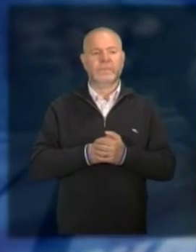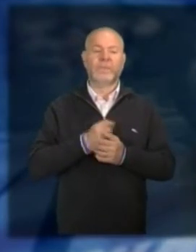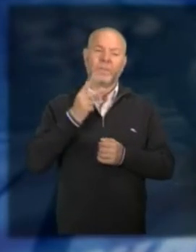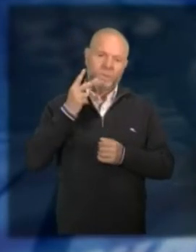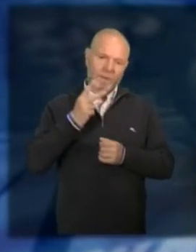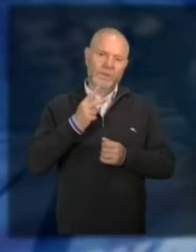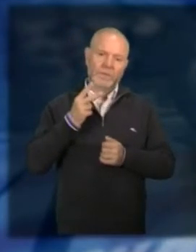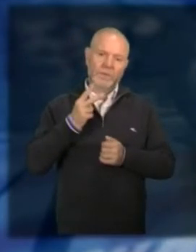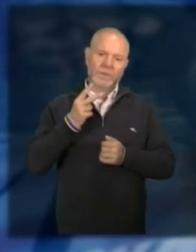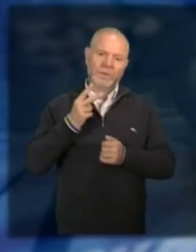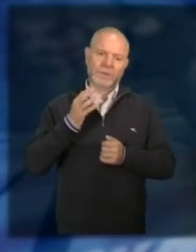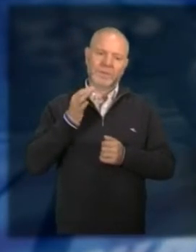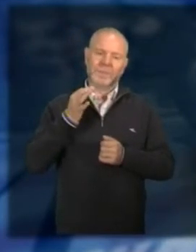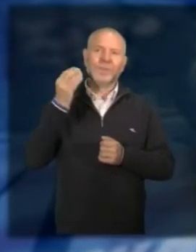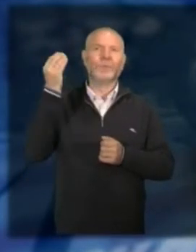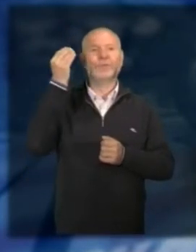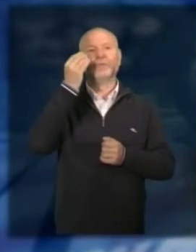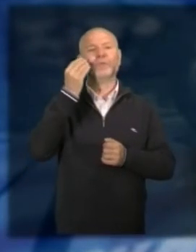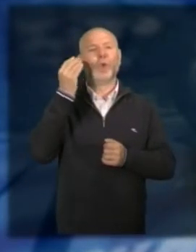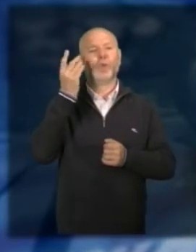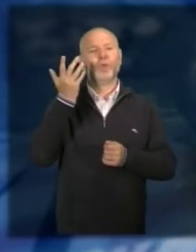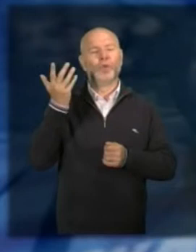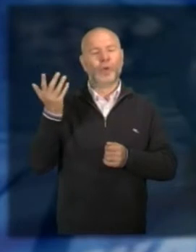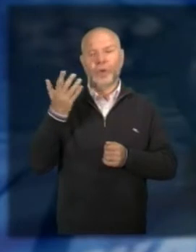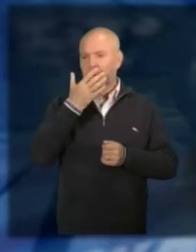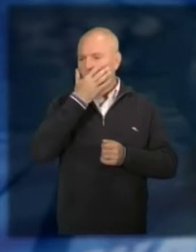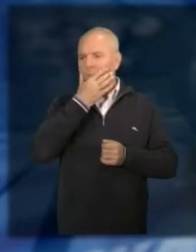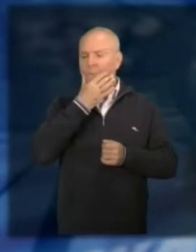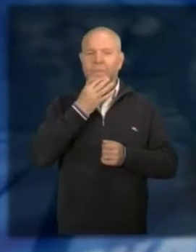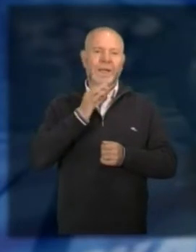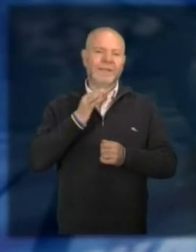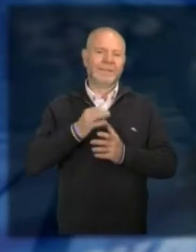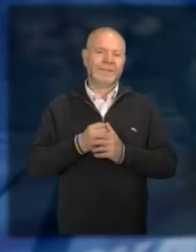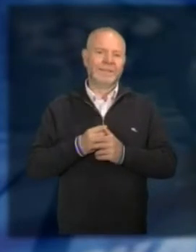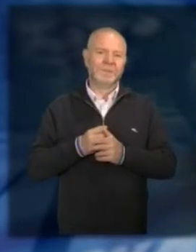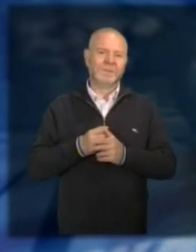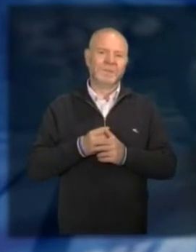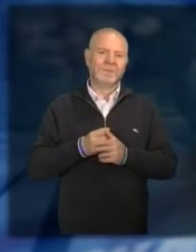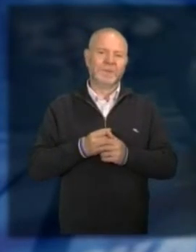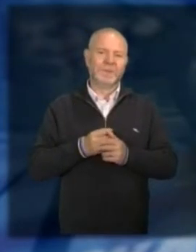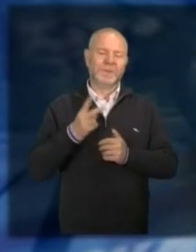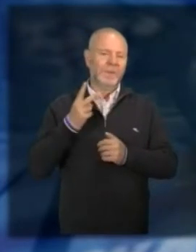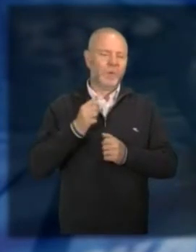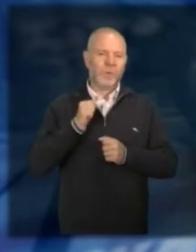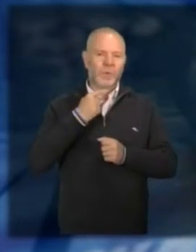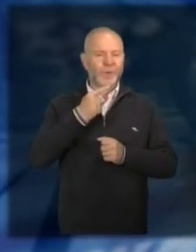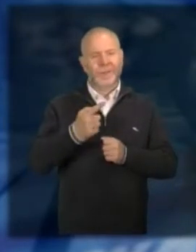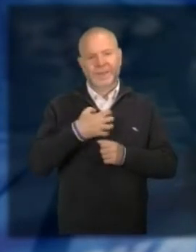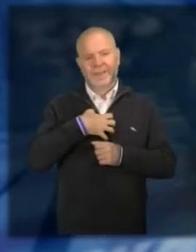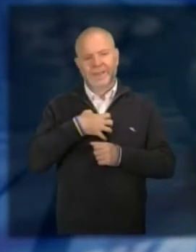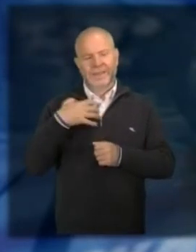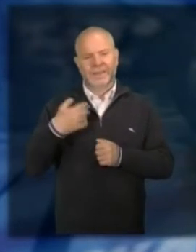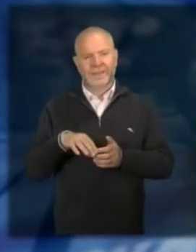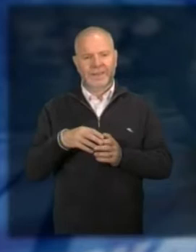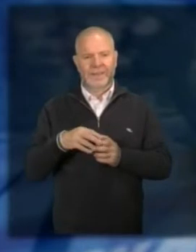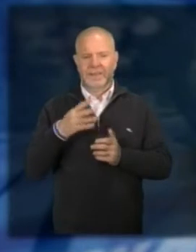la concretizzazione di un evento di portata simbolica indescrivibile. Indescrivibile il